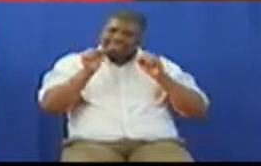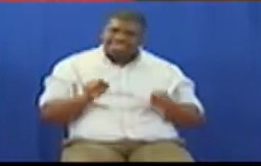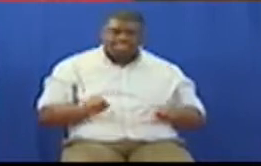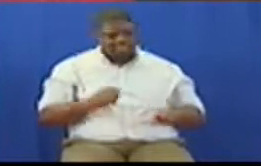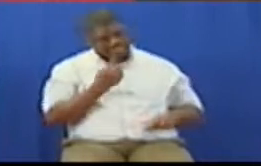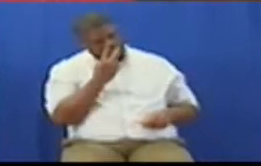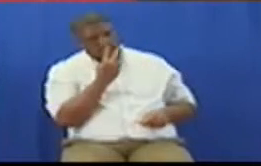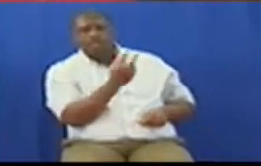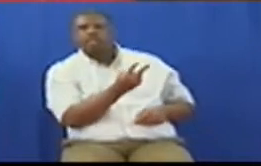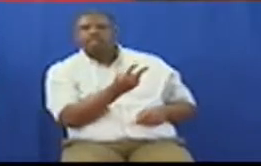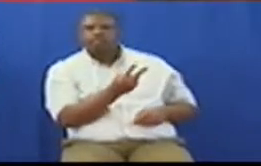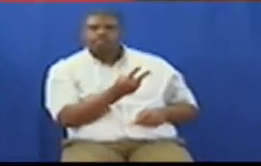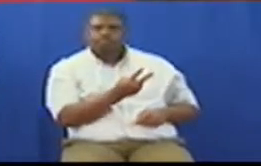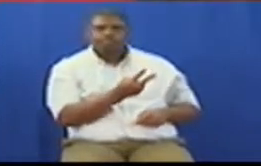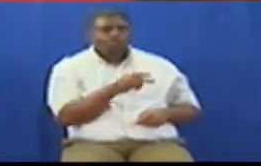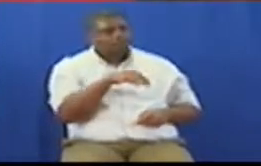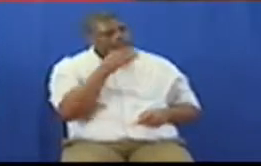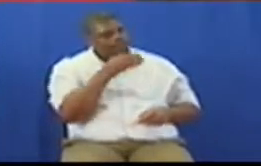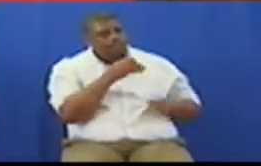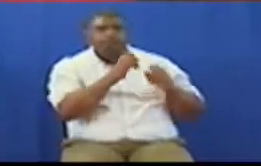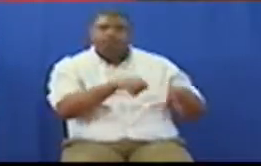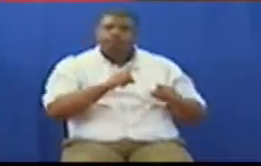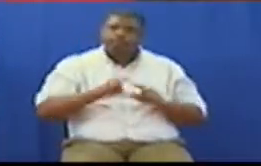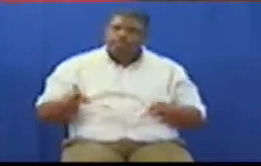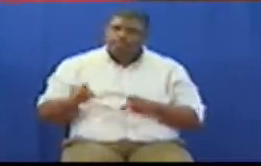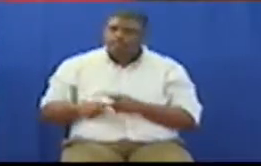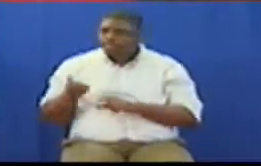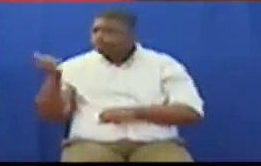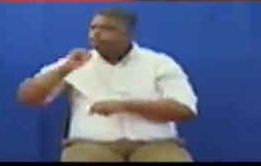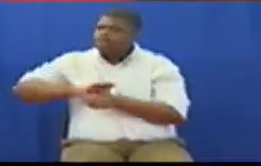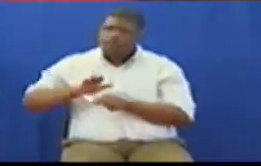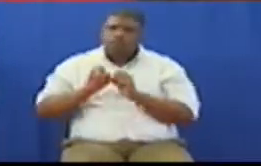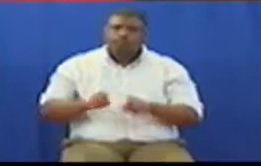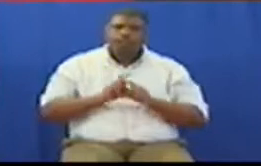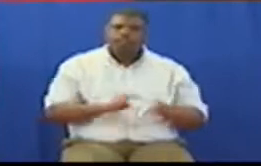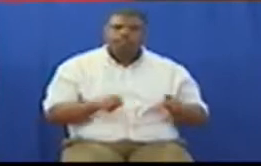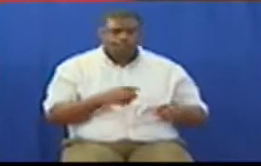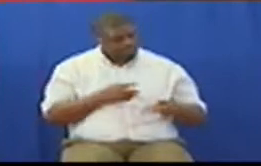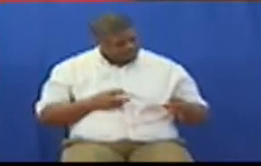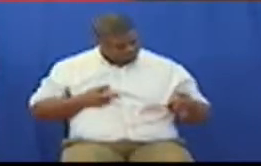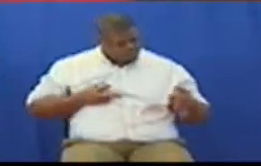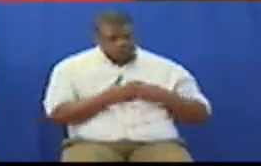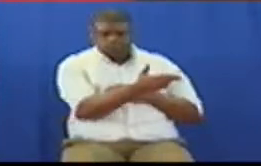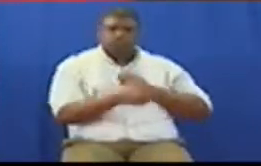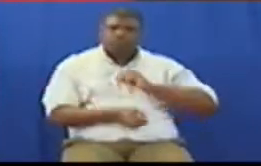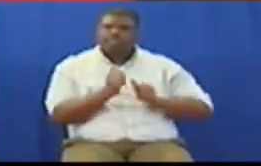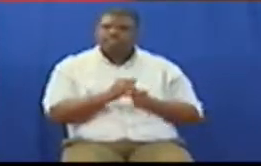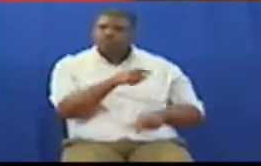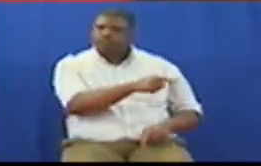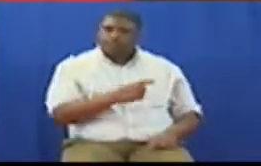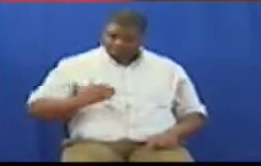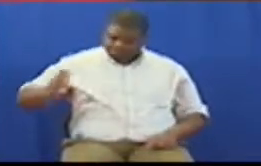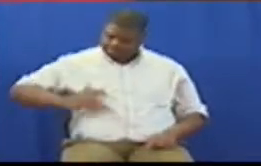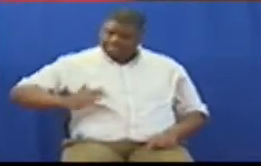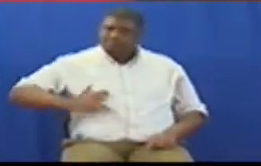tuangalie makabila yetu mbalimbali yana mbinu mbalimbali za kukabiliana na homa za mapafu.